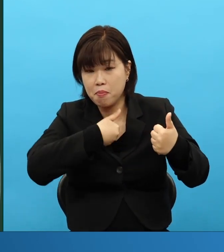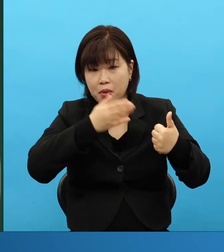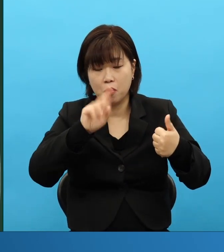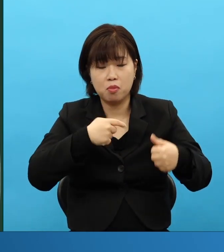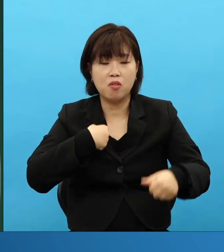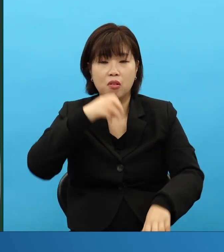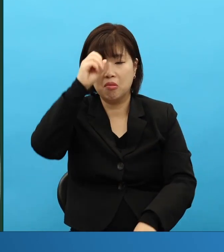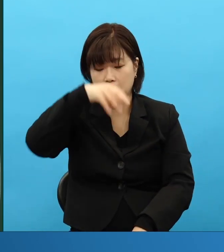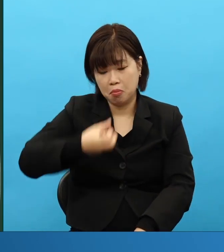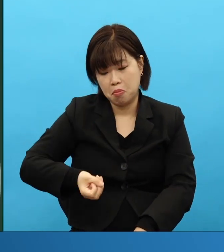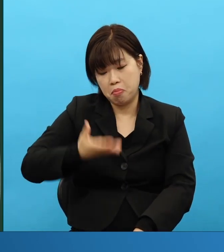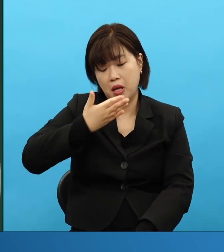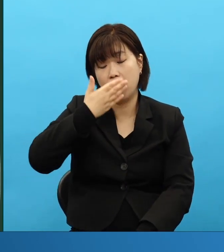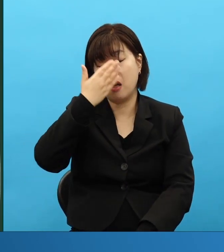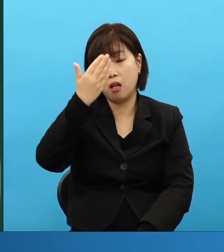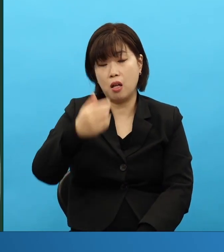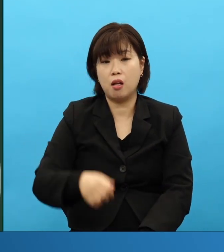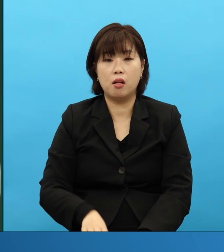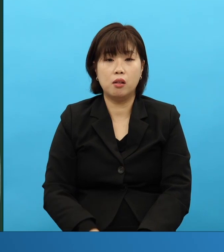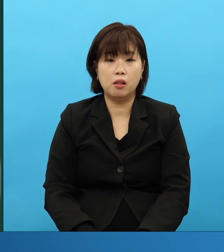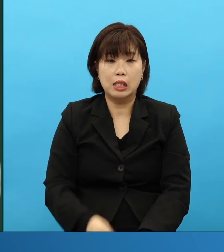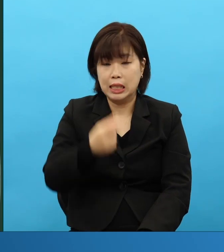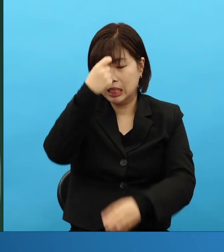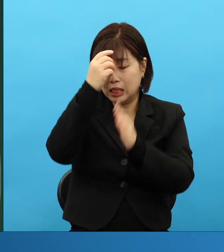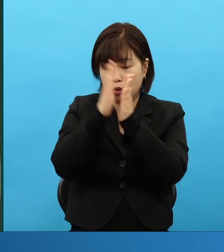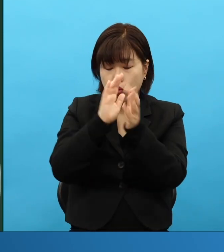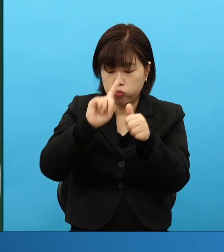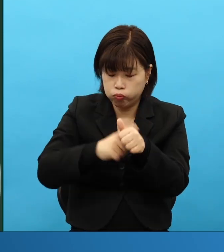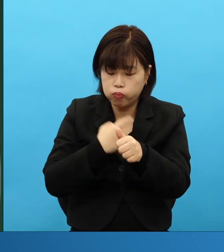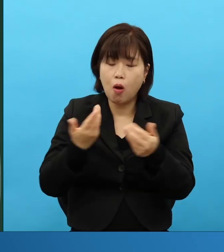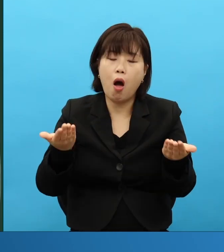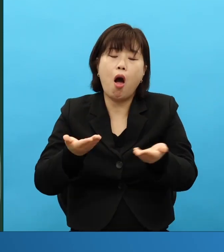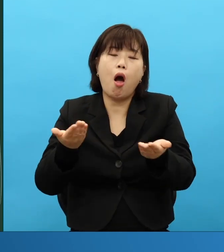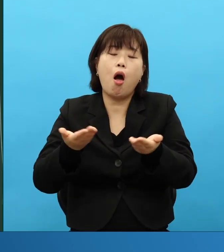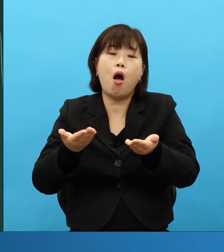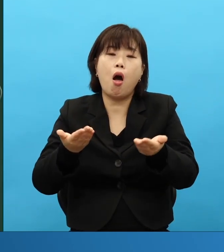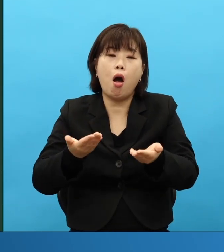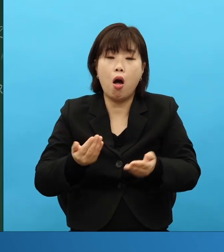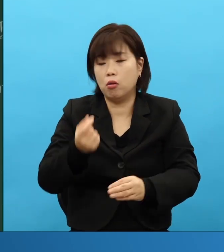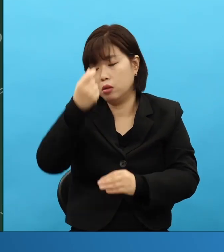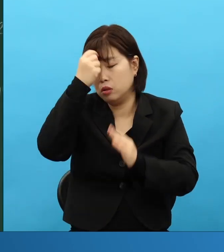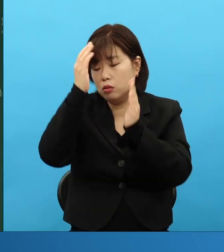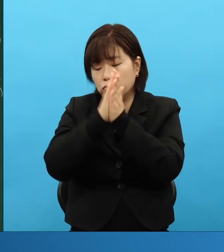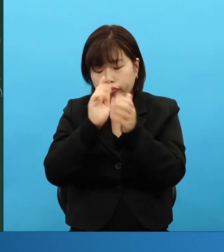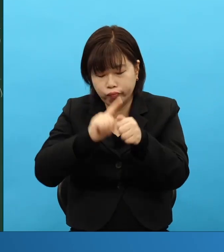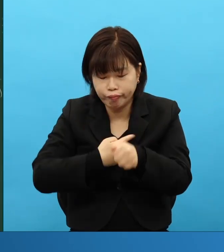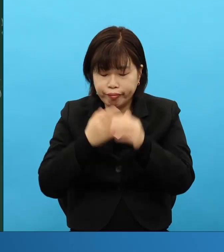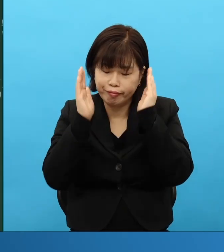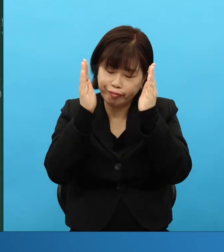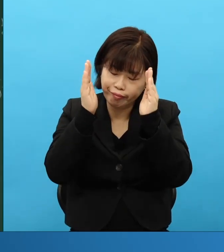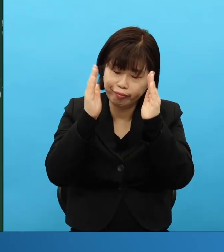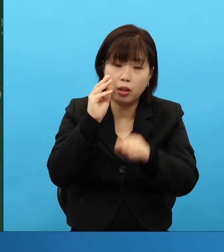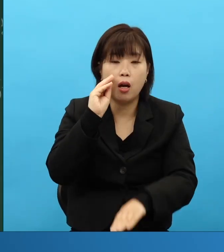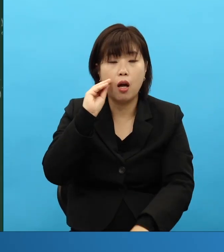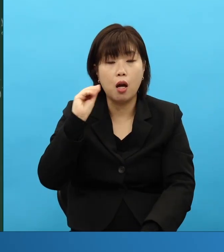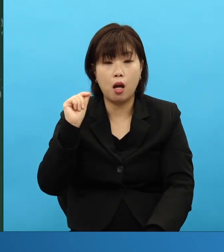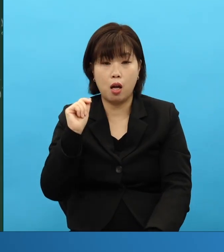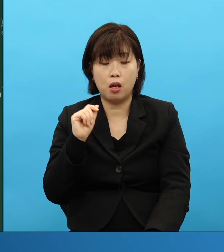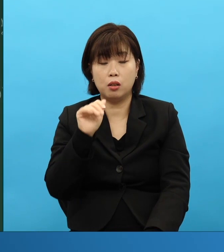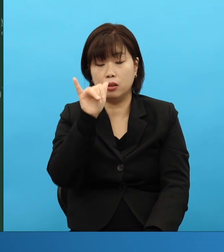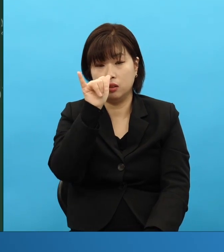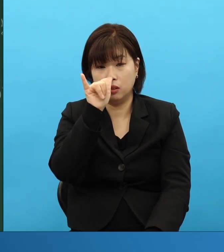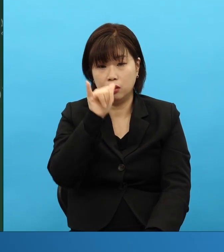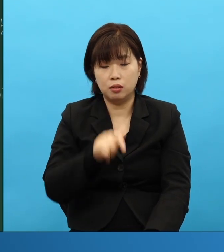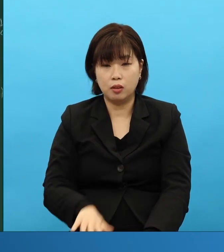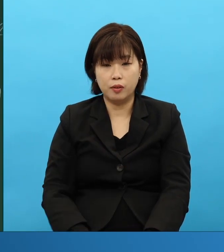received, 하는 that's your 게 내 answer. 업이요. Praying and what you do, that's 그렇죠? your occupation. Isn't that 아유 나는 right? 공부가 잘 안 돼. 다른 공부 있어요. Oh, I'm not good in these school